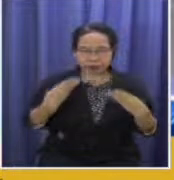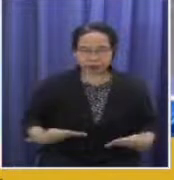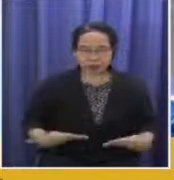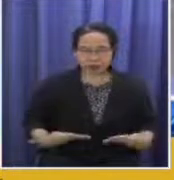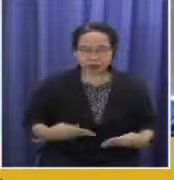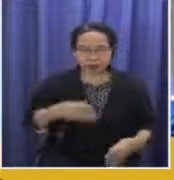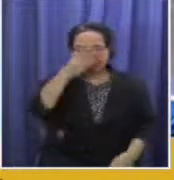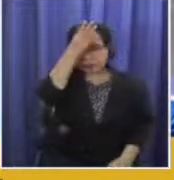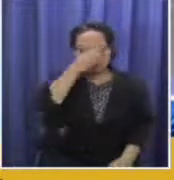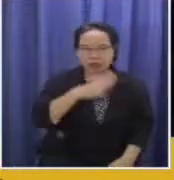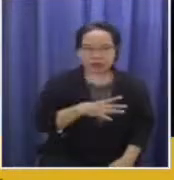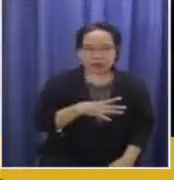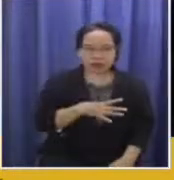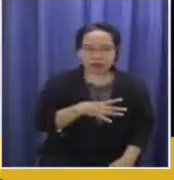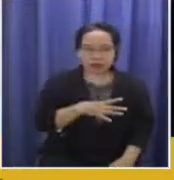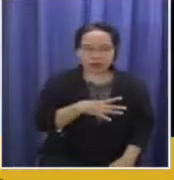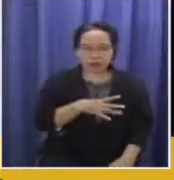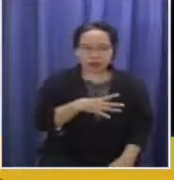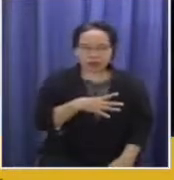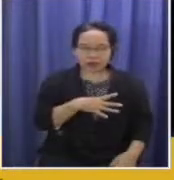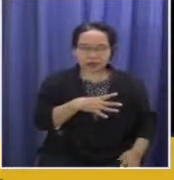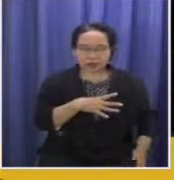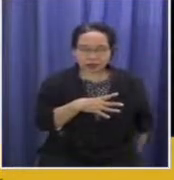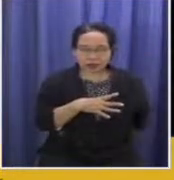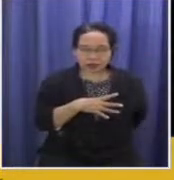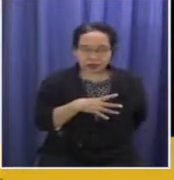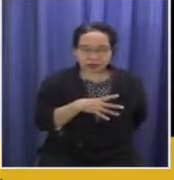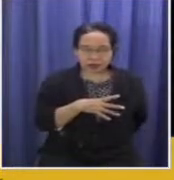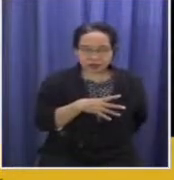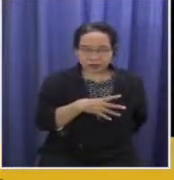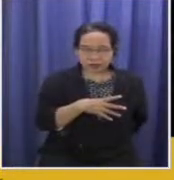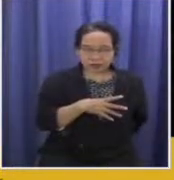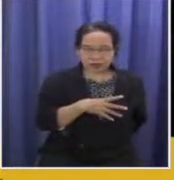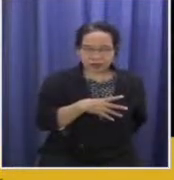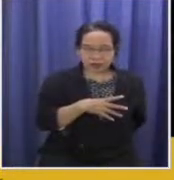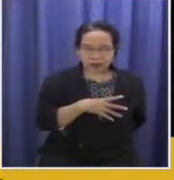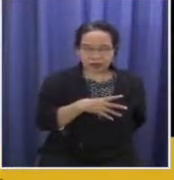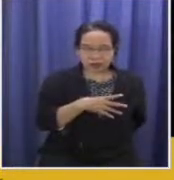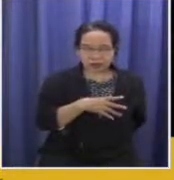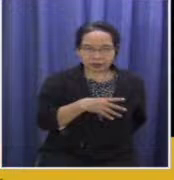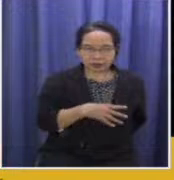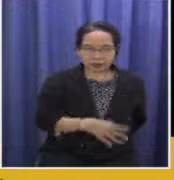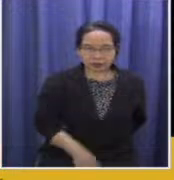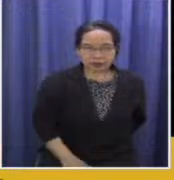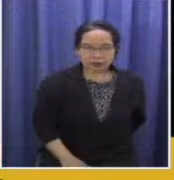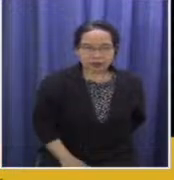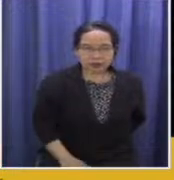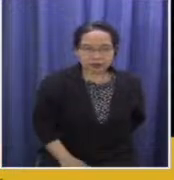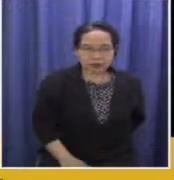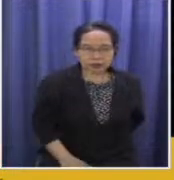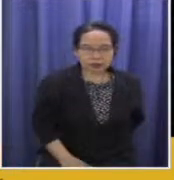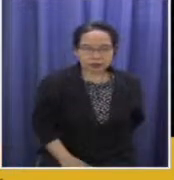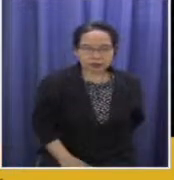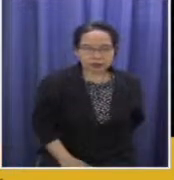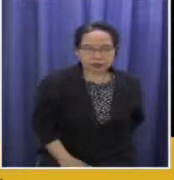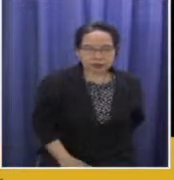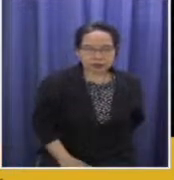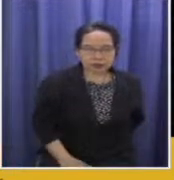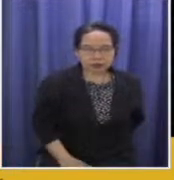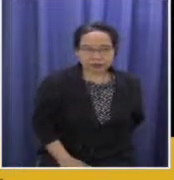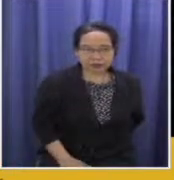of man. मूलतः स्वर्गदूतहरू उनीहरू आत्मा भए तापनि तर जब अब्राहम कहाँ